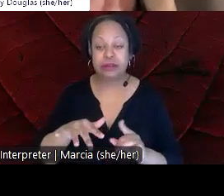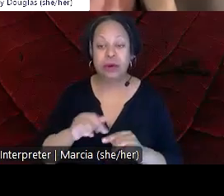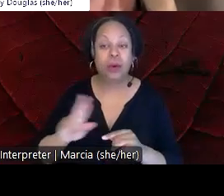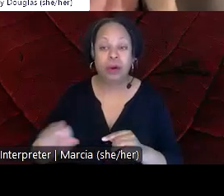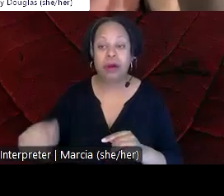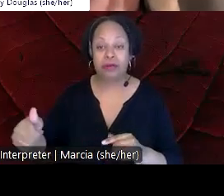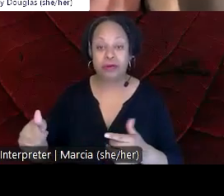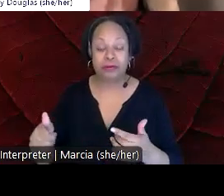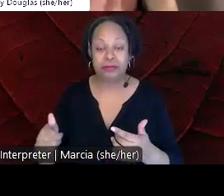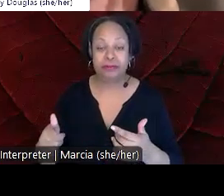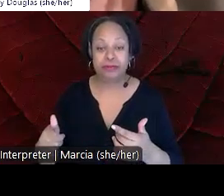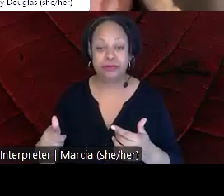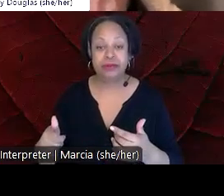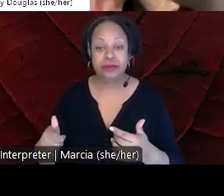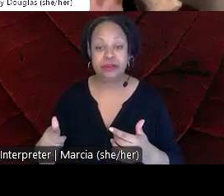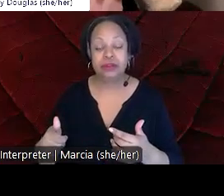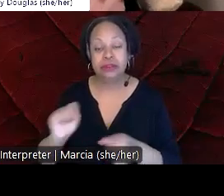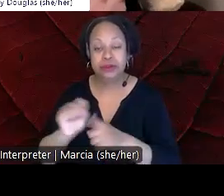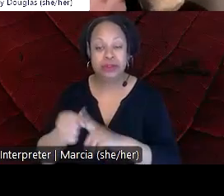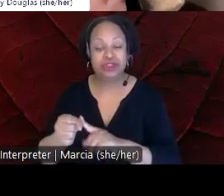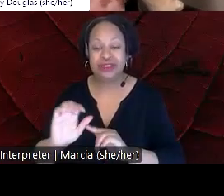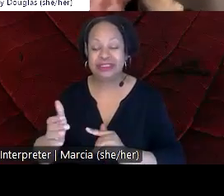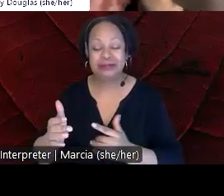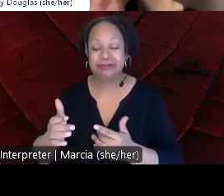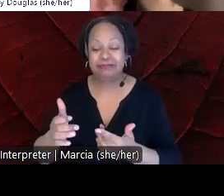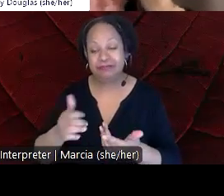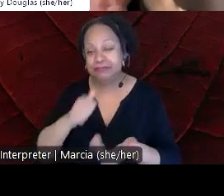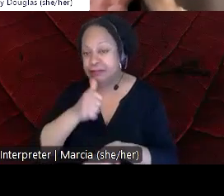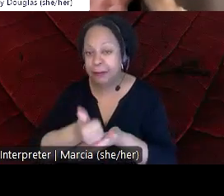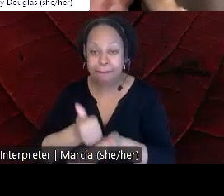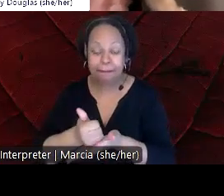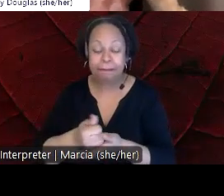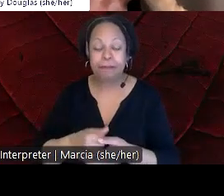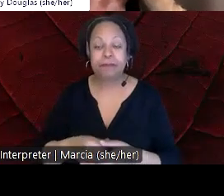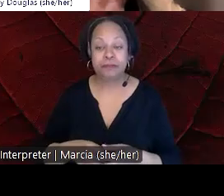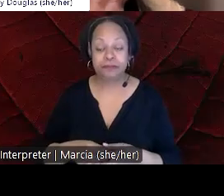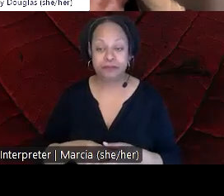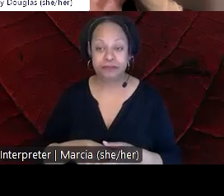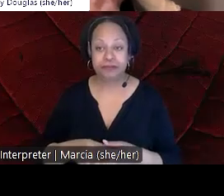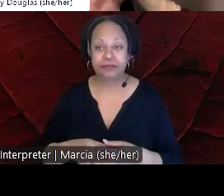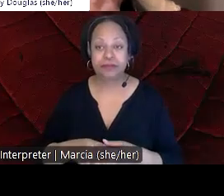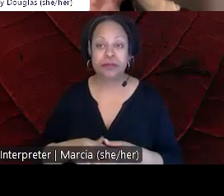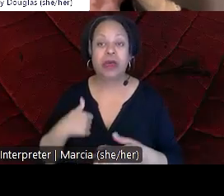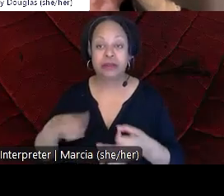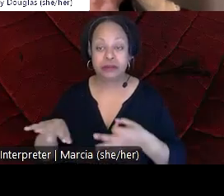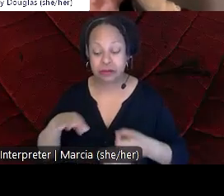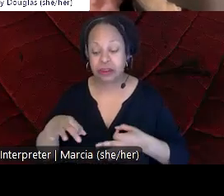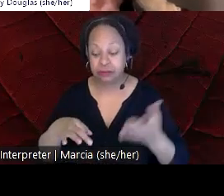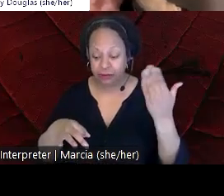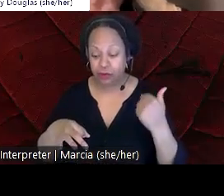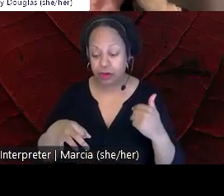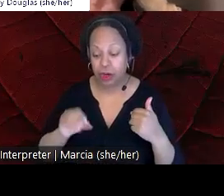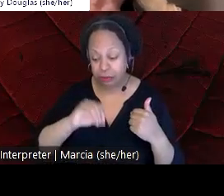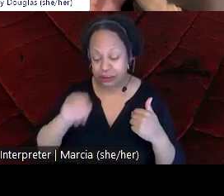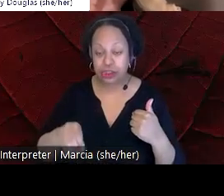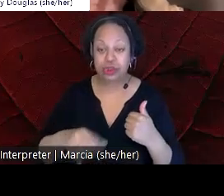utiles dans notre recherche au quotidien, dans nos interventions au quotidien. Et comme